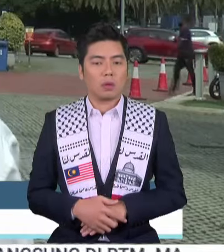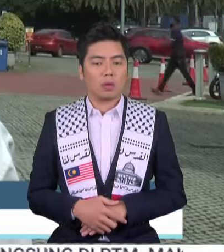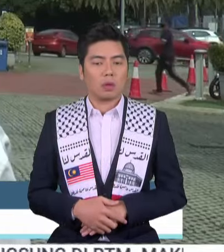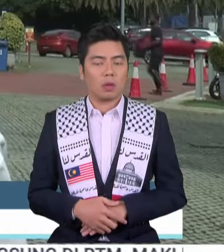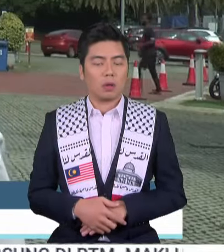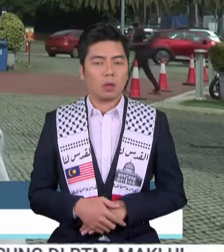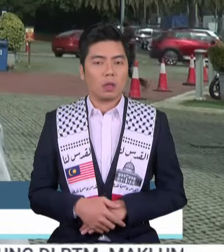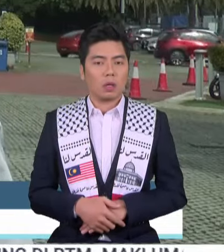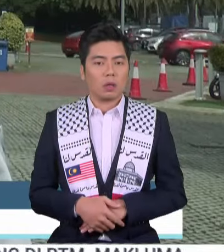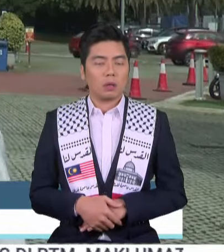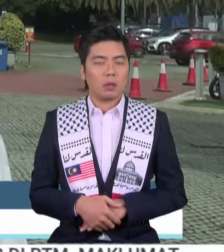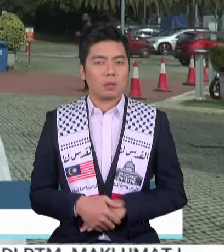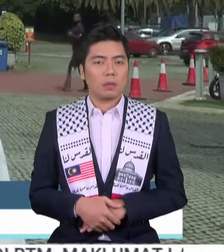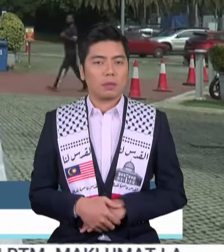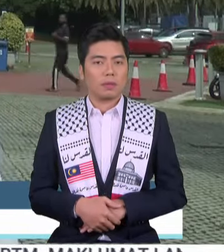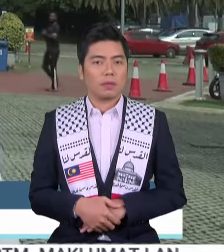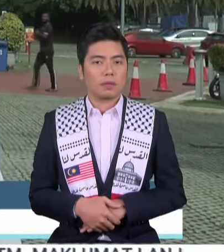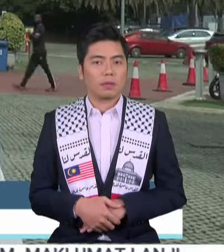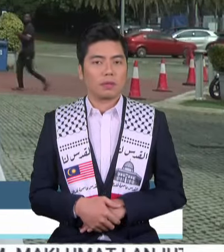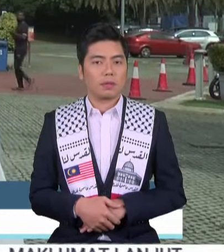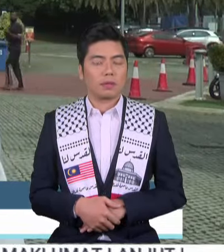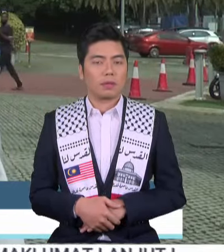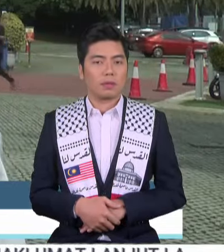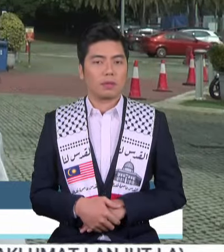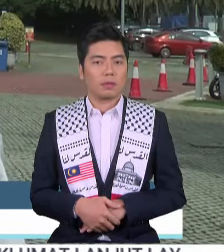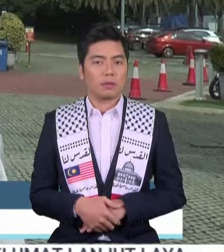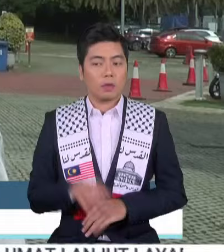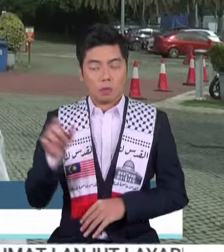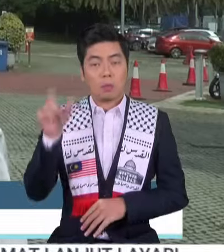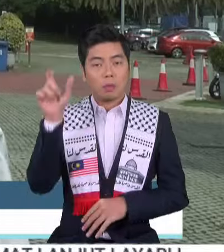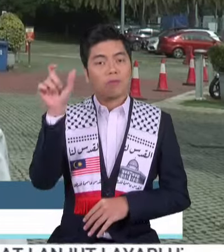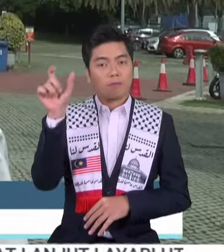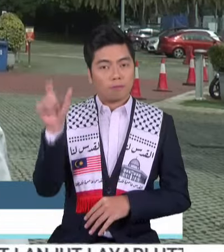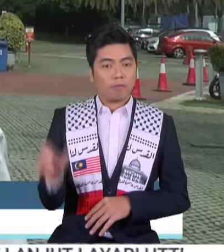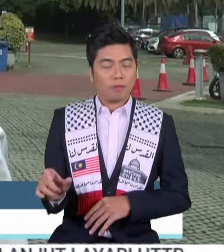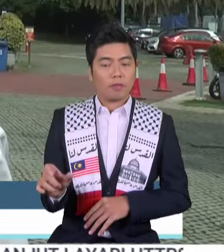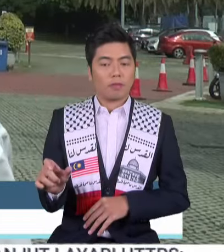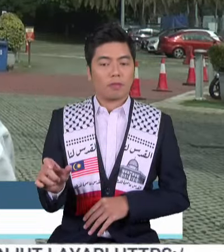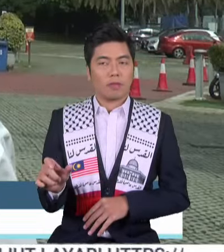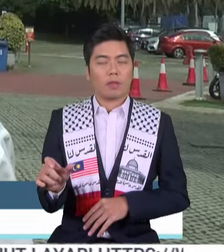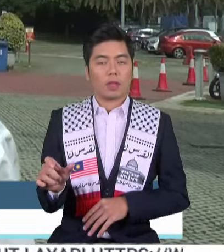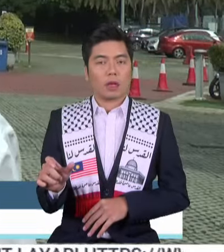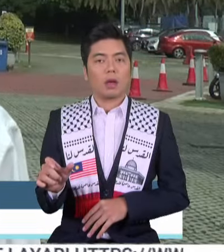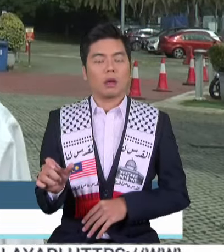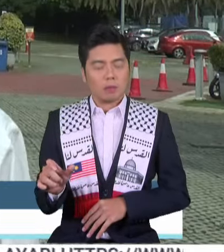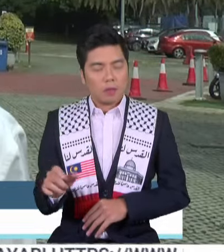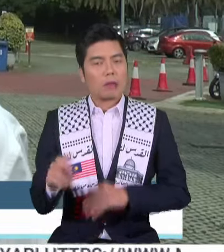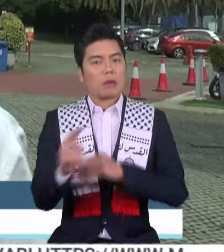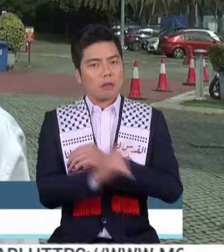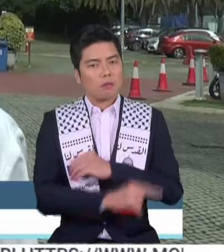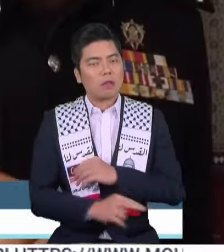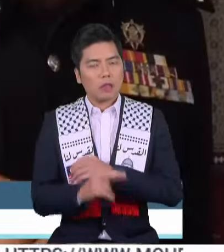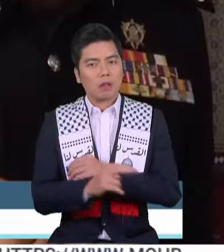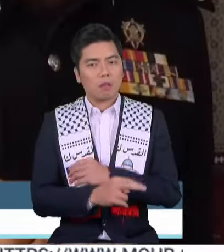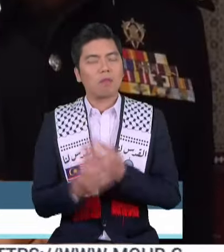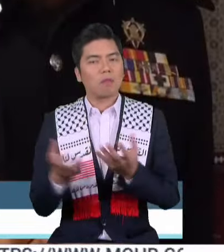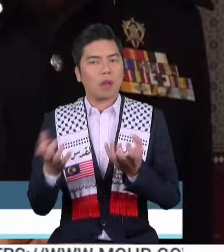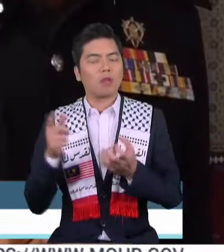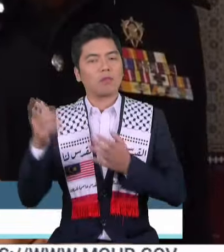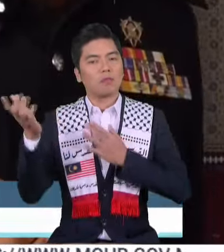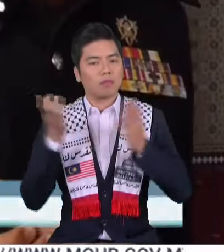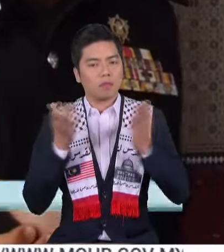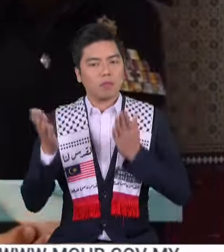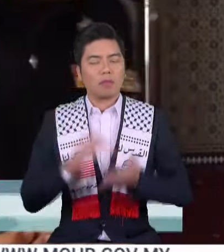seorang sebagai Tun Hanif sendiri, negara memerlukan.